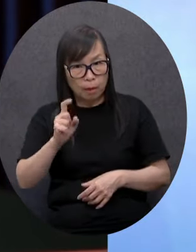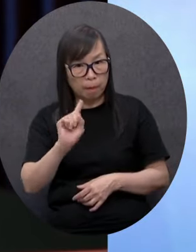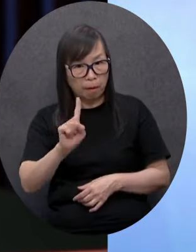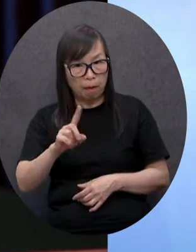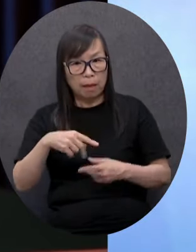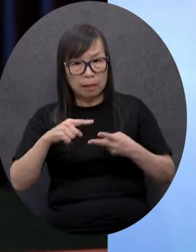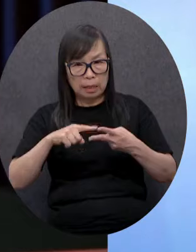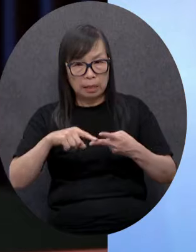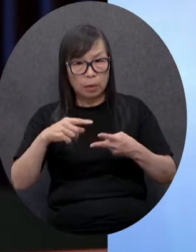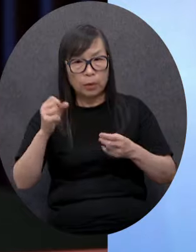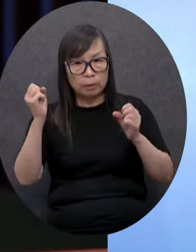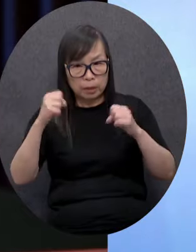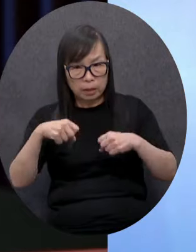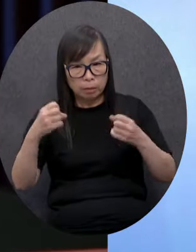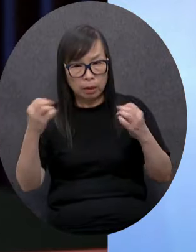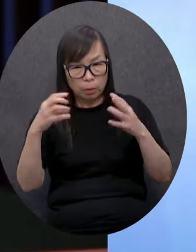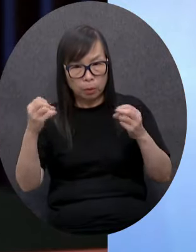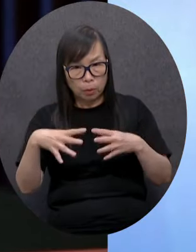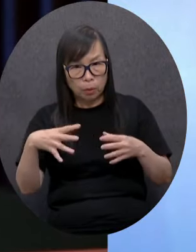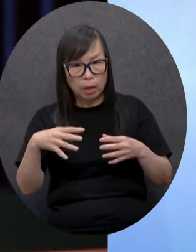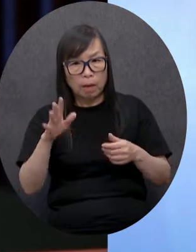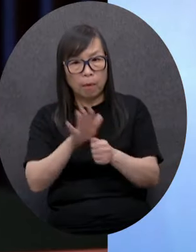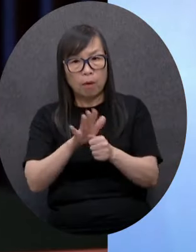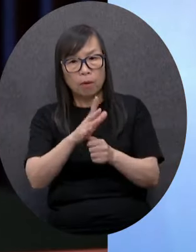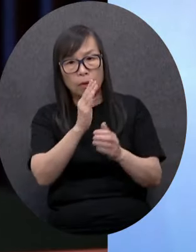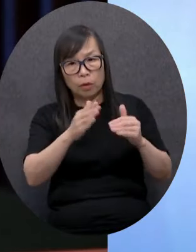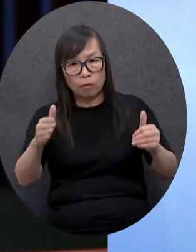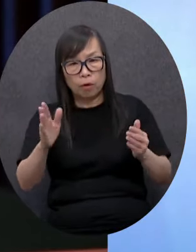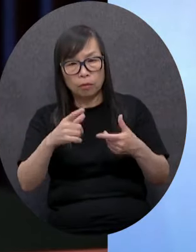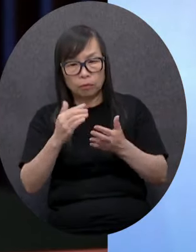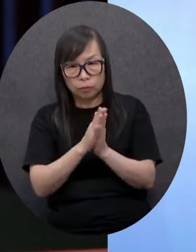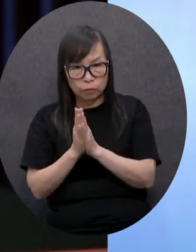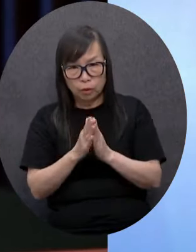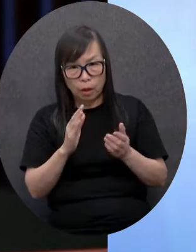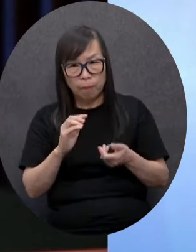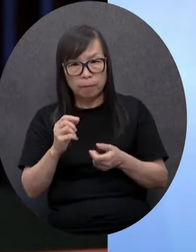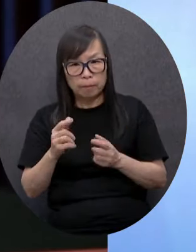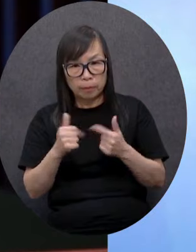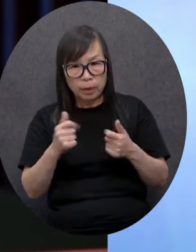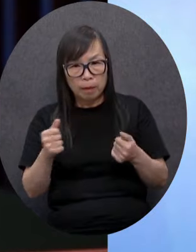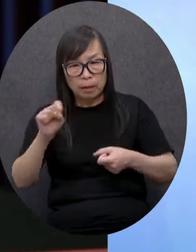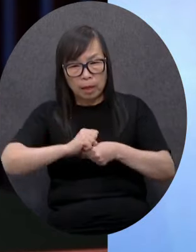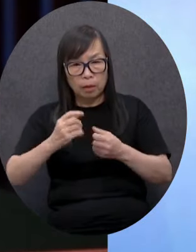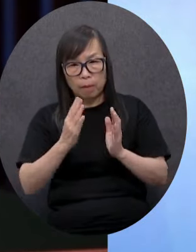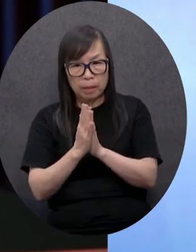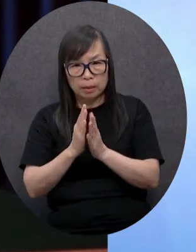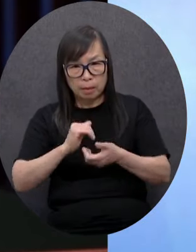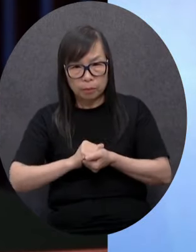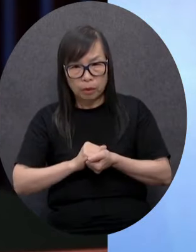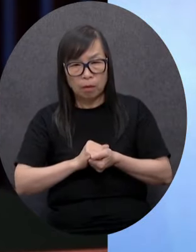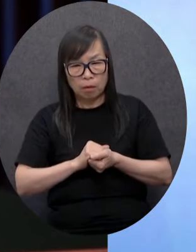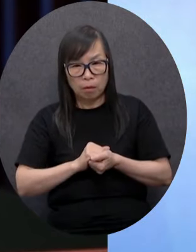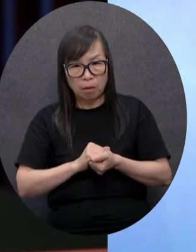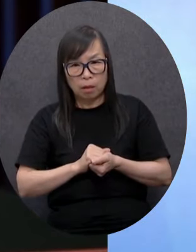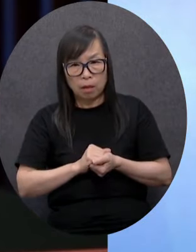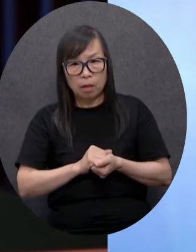是第二就是去协调沟通，是协助各方互相配合，加强彼此的合作。所以呢，就是